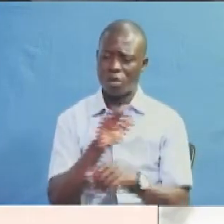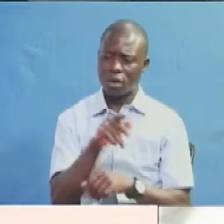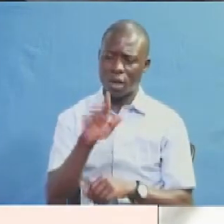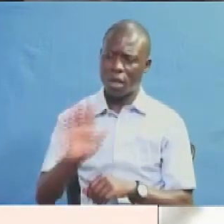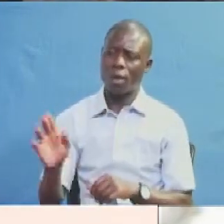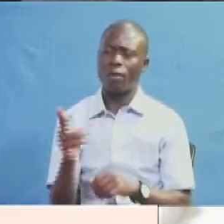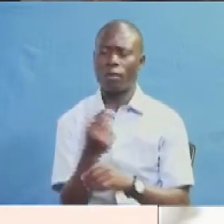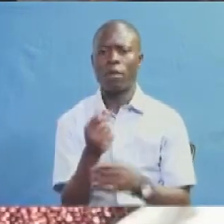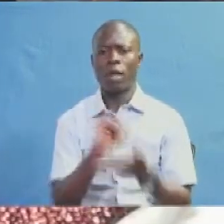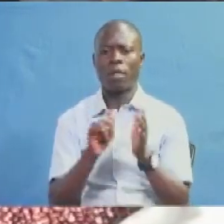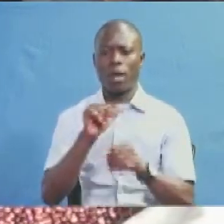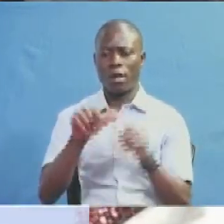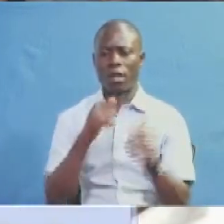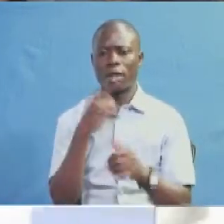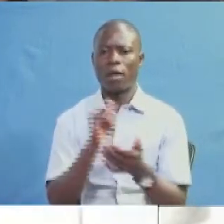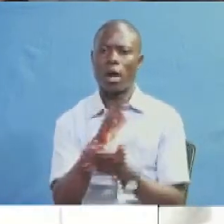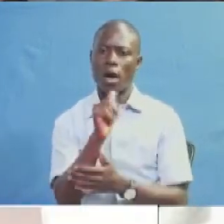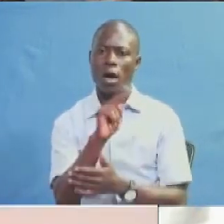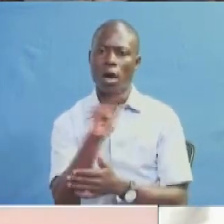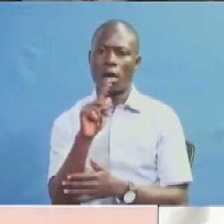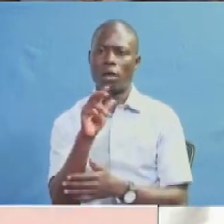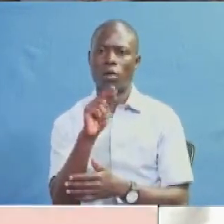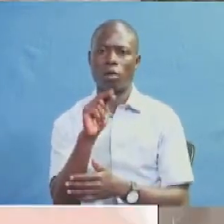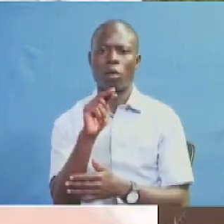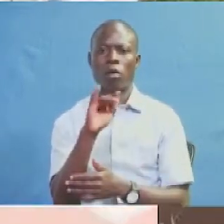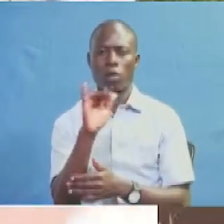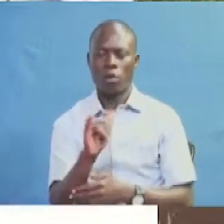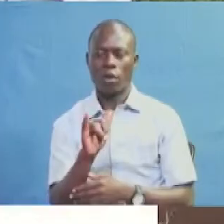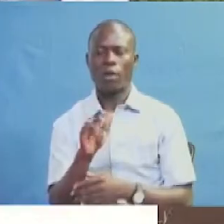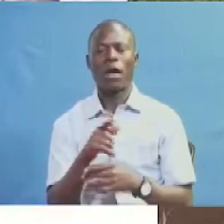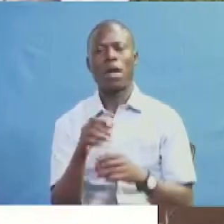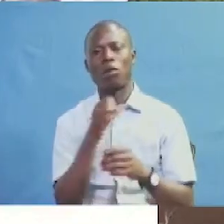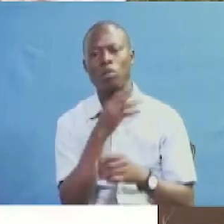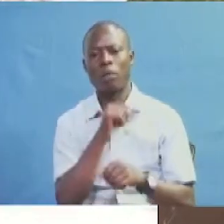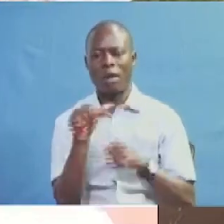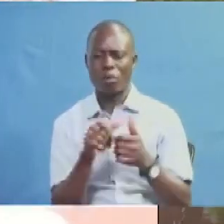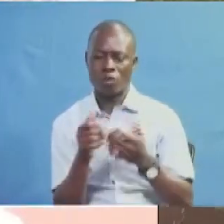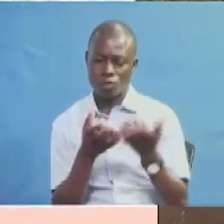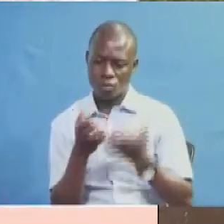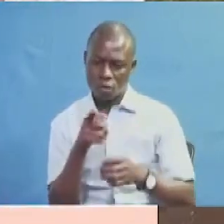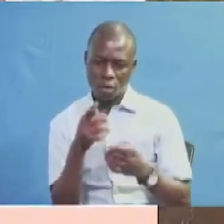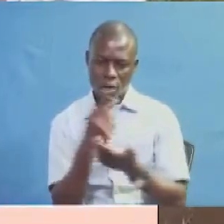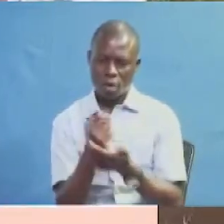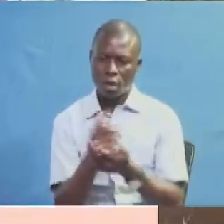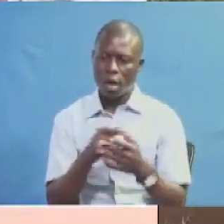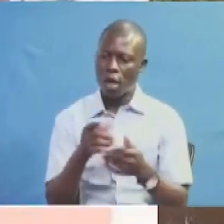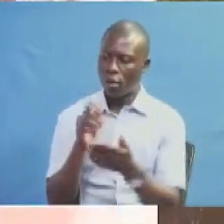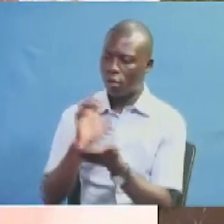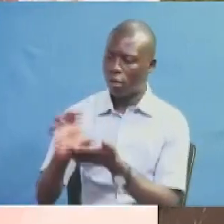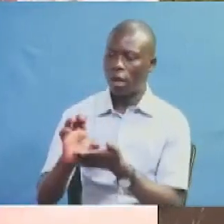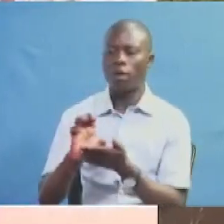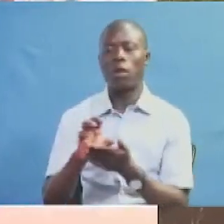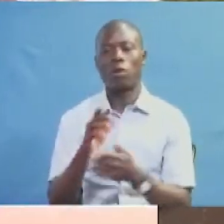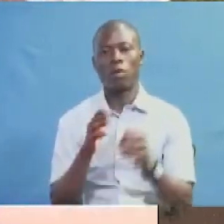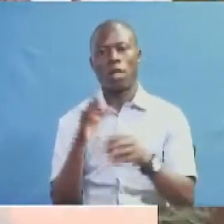jamii yao, na kama anavyosema Anthony Mugo, wanapinga mshahara ndogo wanaopewa wakidai kwamba mwenyekiti wao ambaye ametajwa